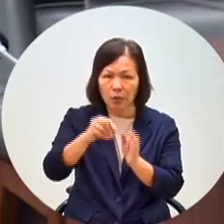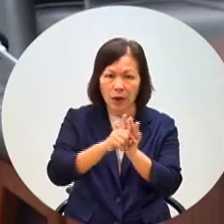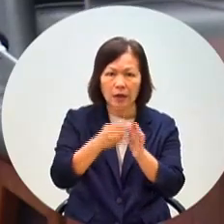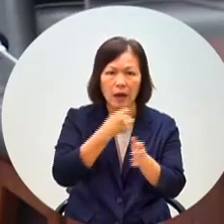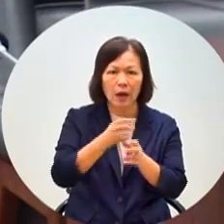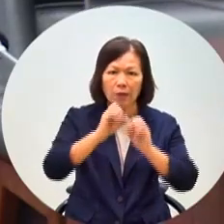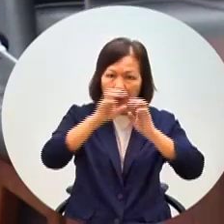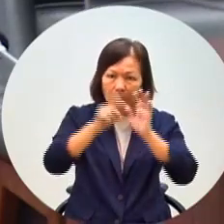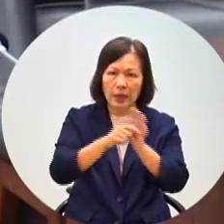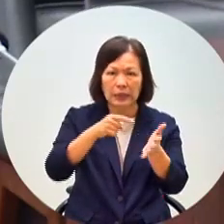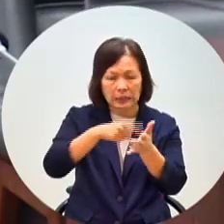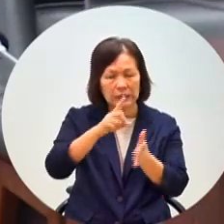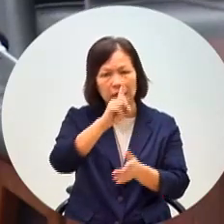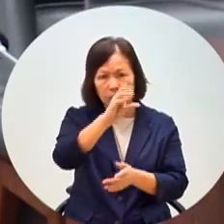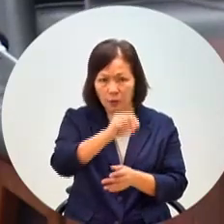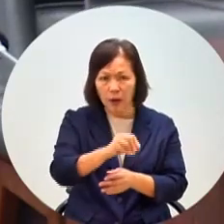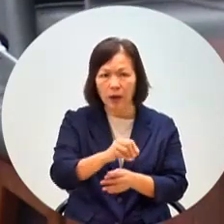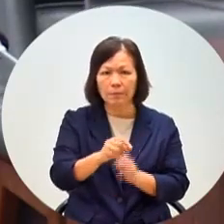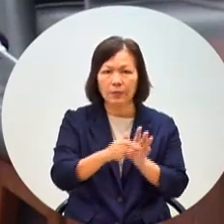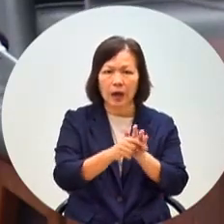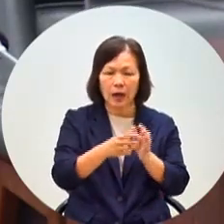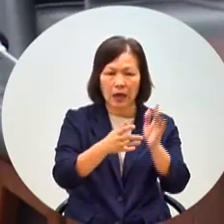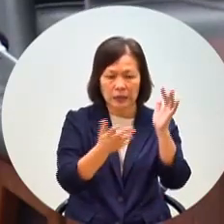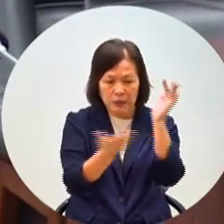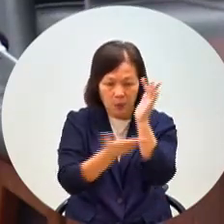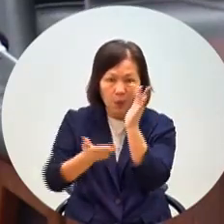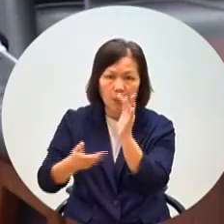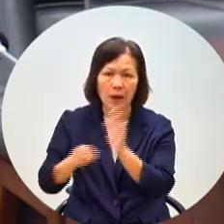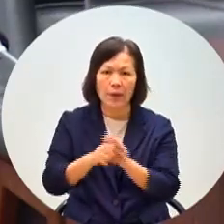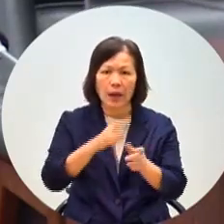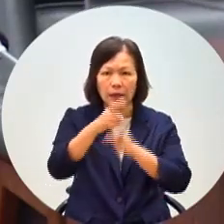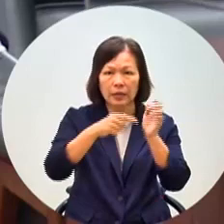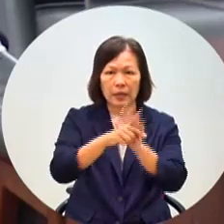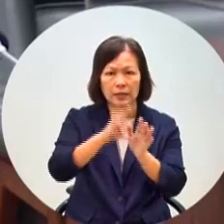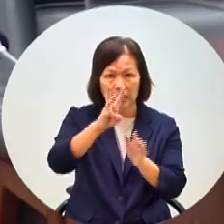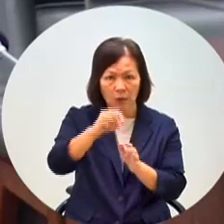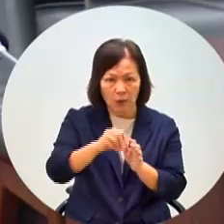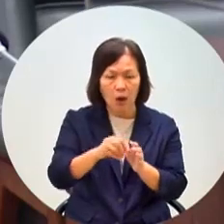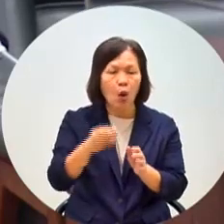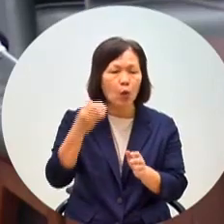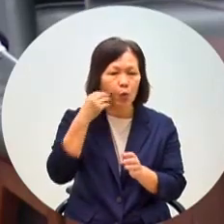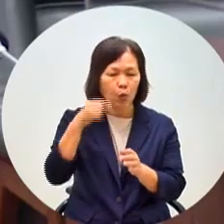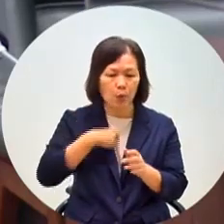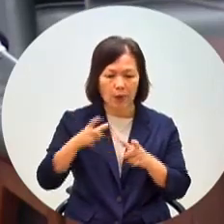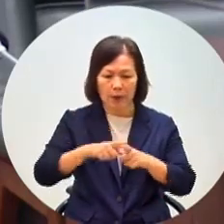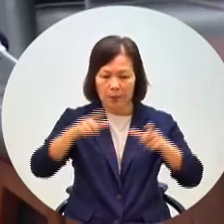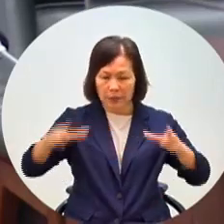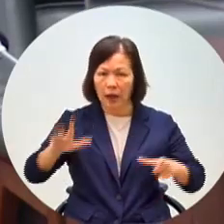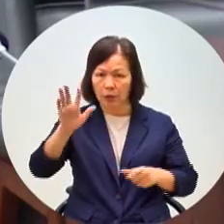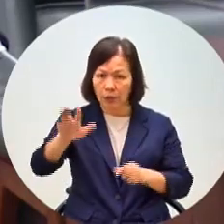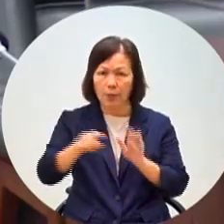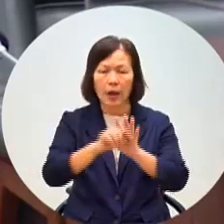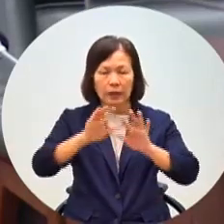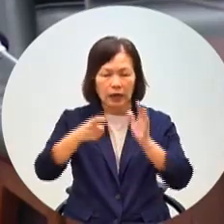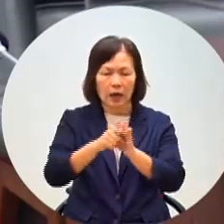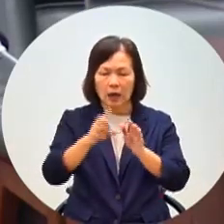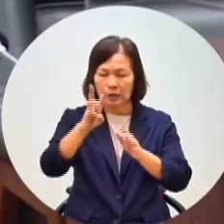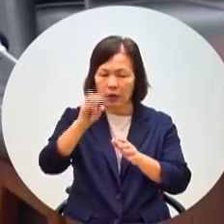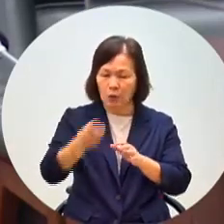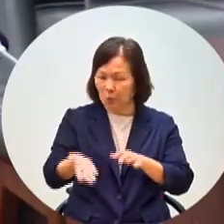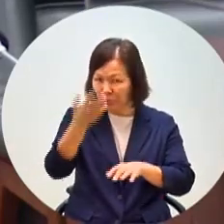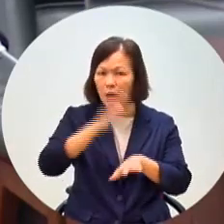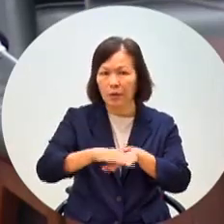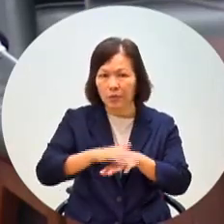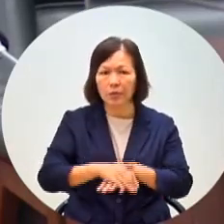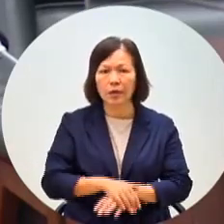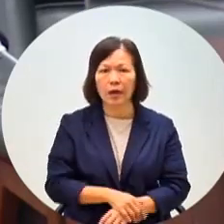一次就要1万，然后除草一年就要3万，尤其是我们那边如果范围比较大的话，可能又会超过3万。